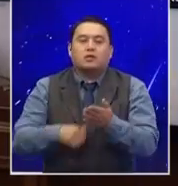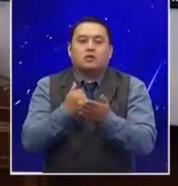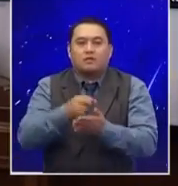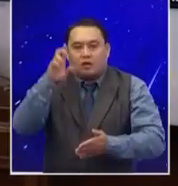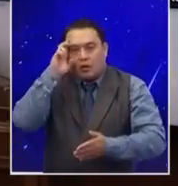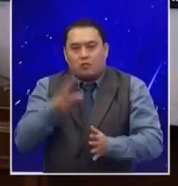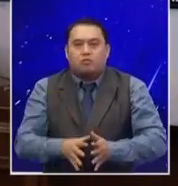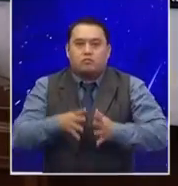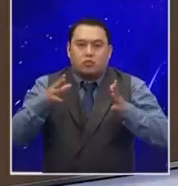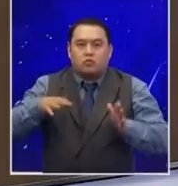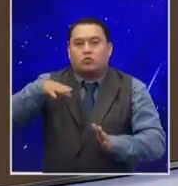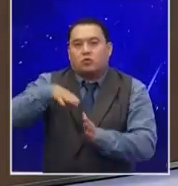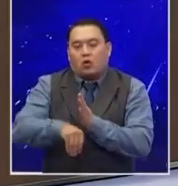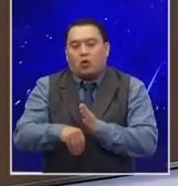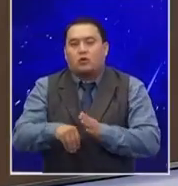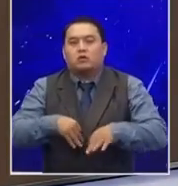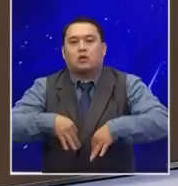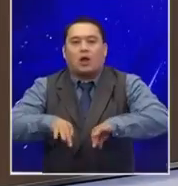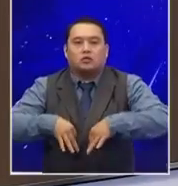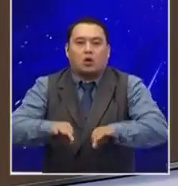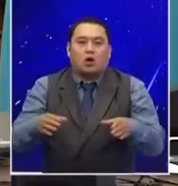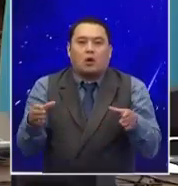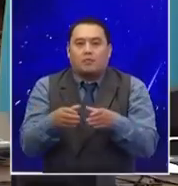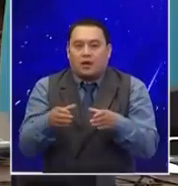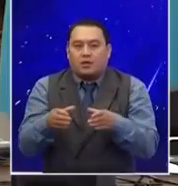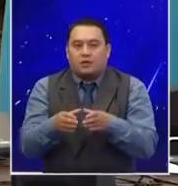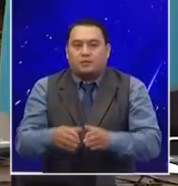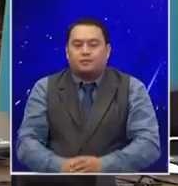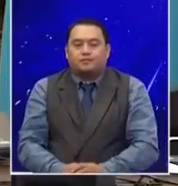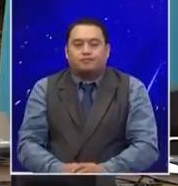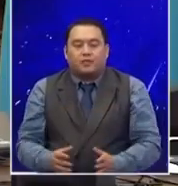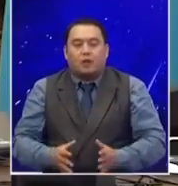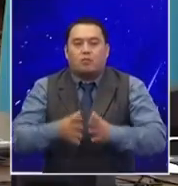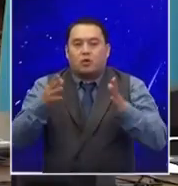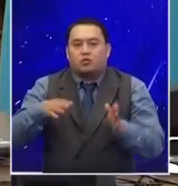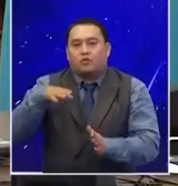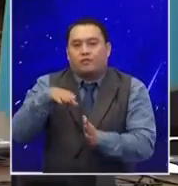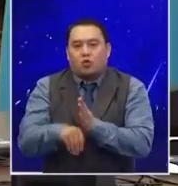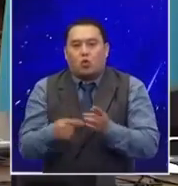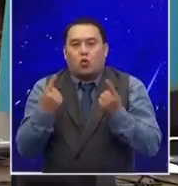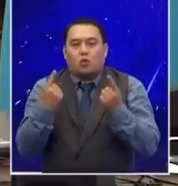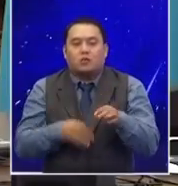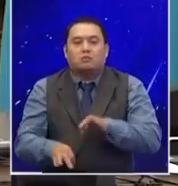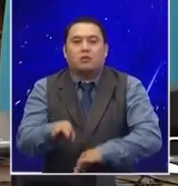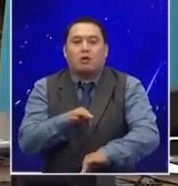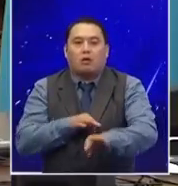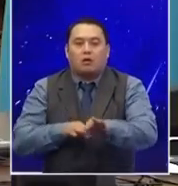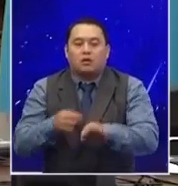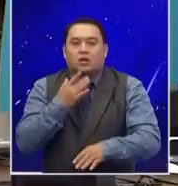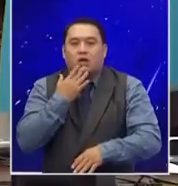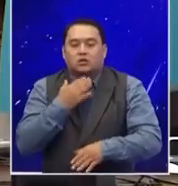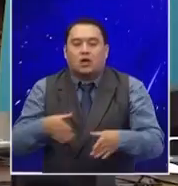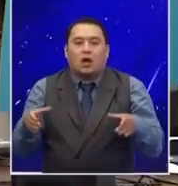региона, большой вклад в это внесли крупные транснациональные компании. Большой вклад внесли крупные проекты